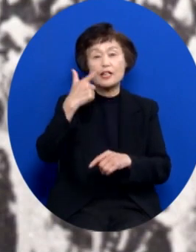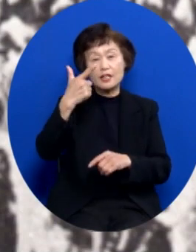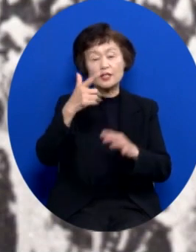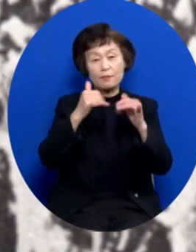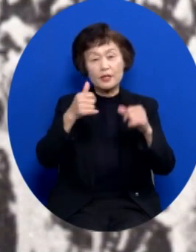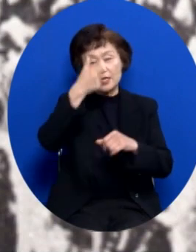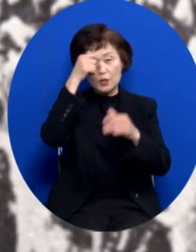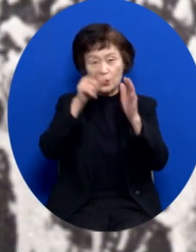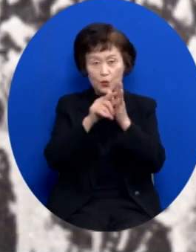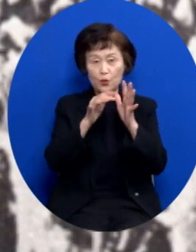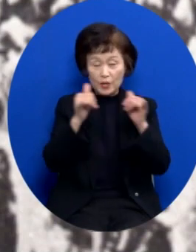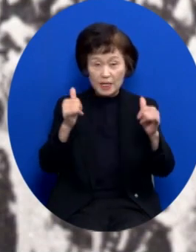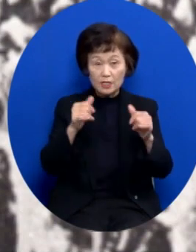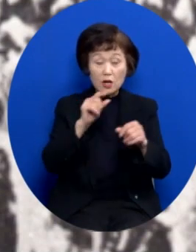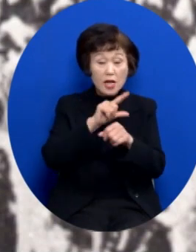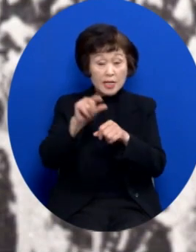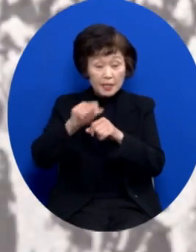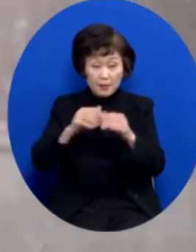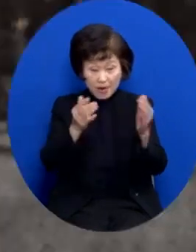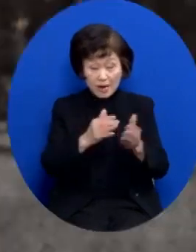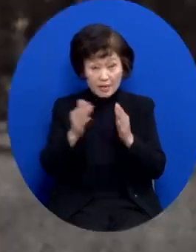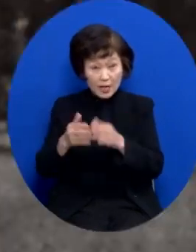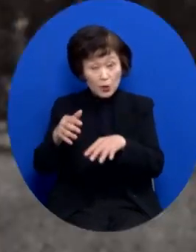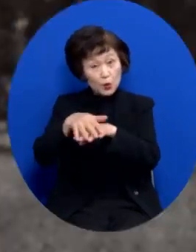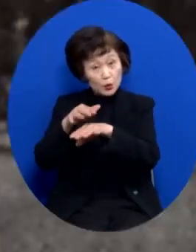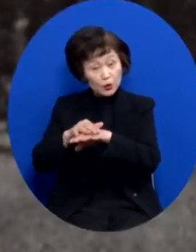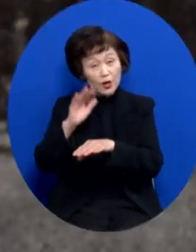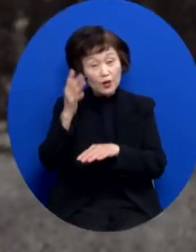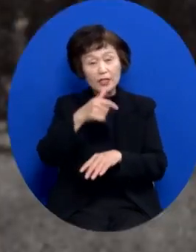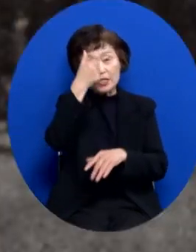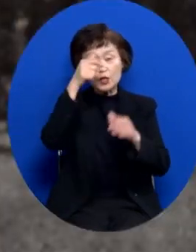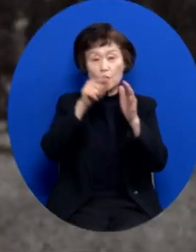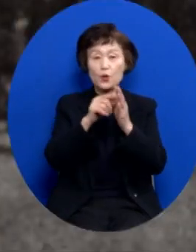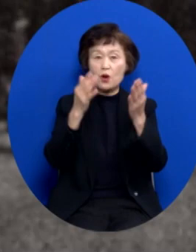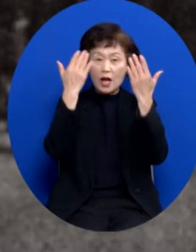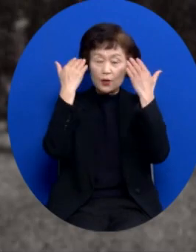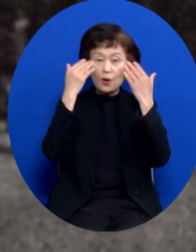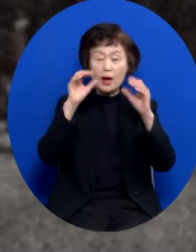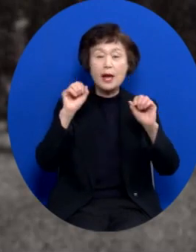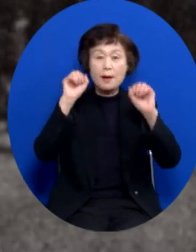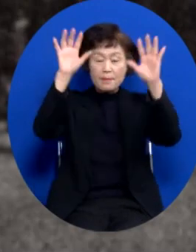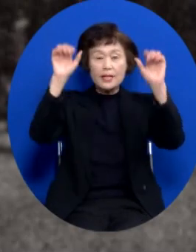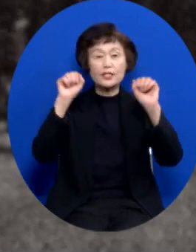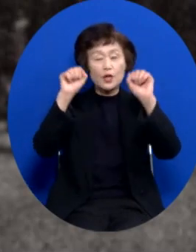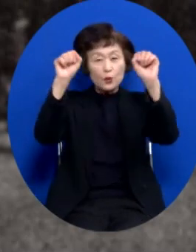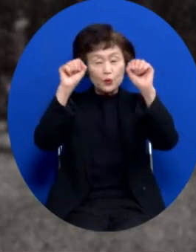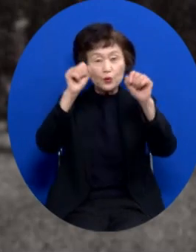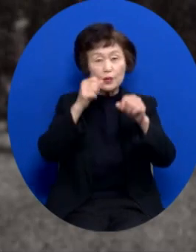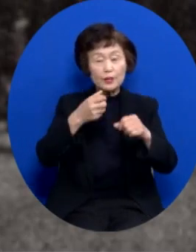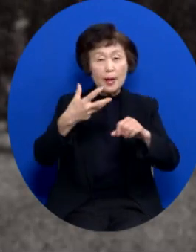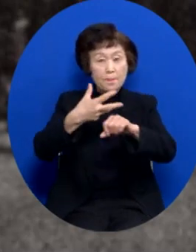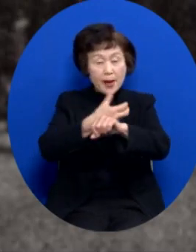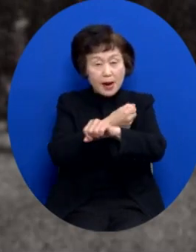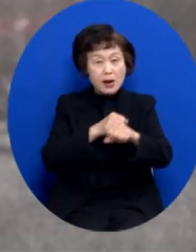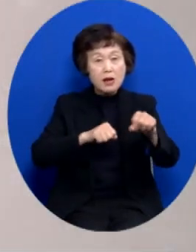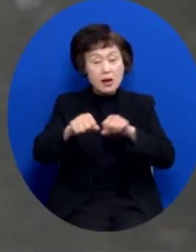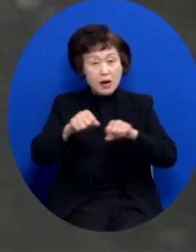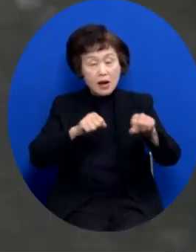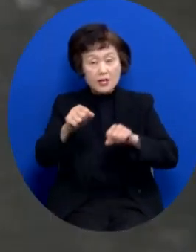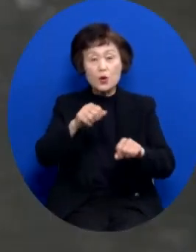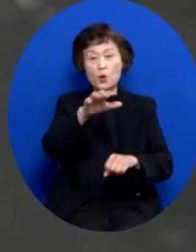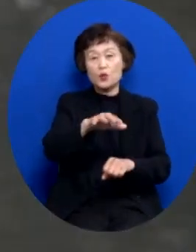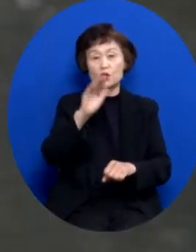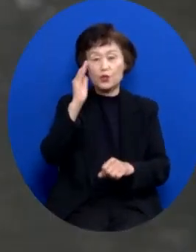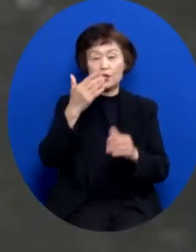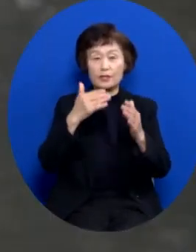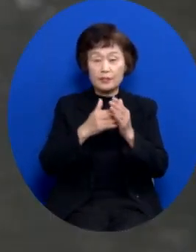또 전국 지방 단위로 조직되어 있는 교회와 기독교 학교가 만세운동이 급속도로 확산되는 통로가 됐습니다.